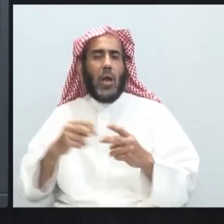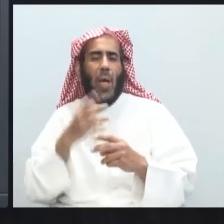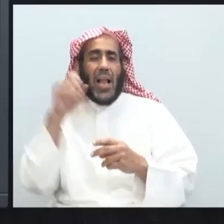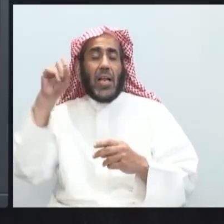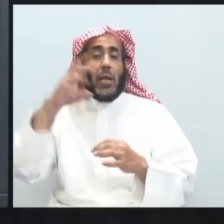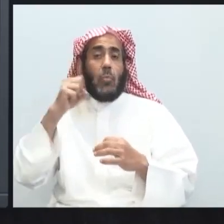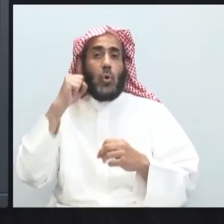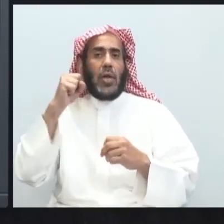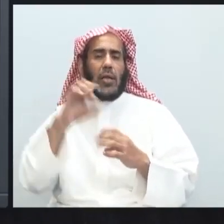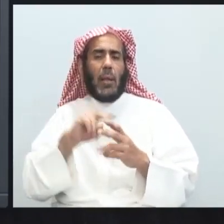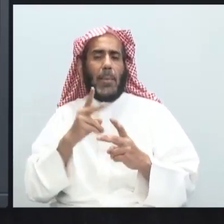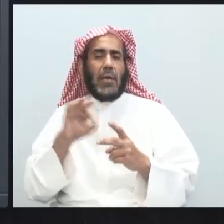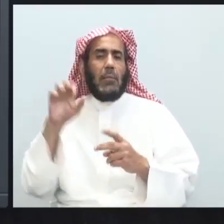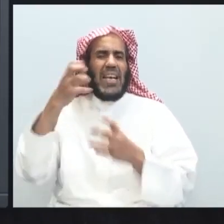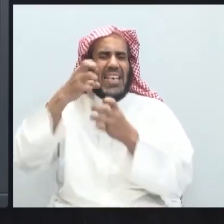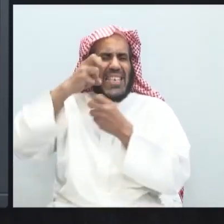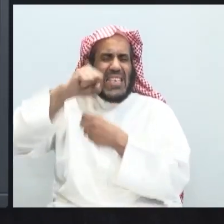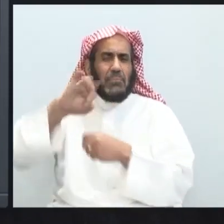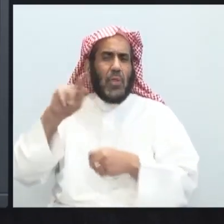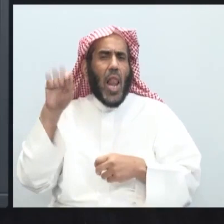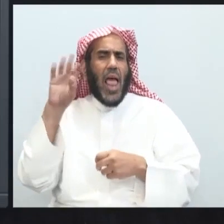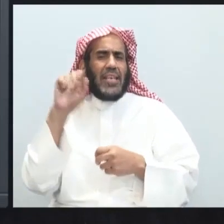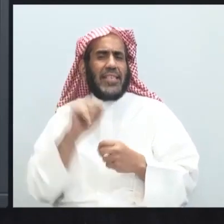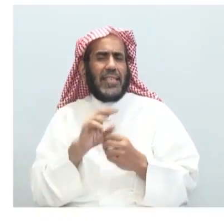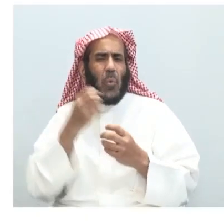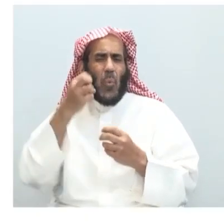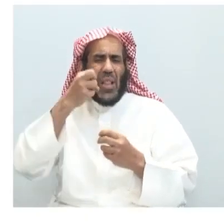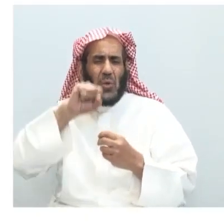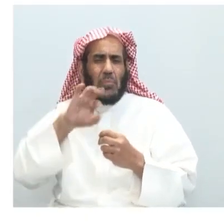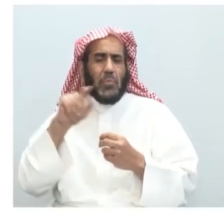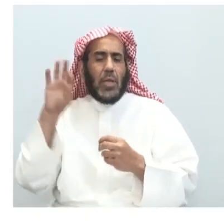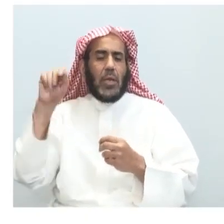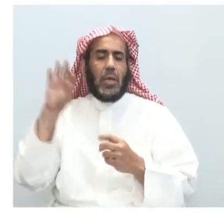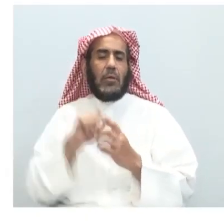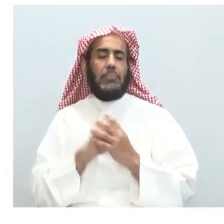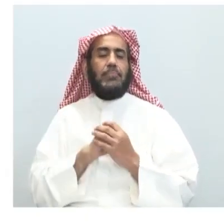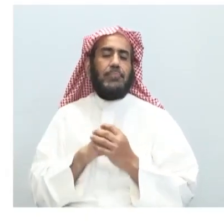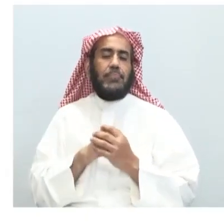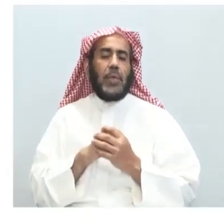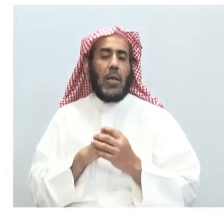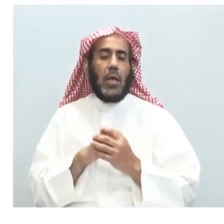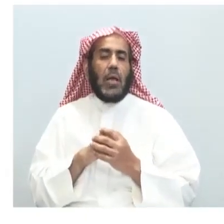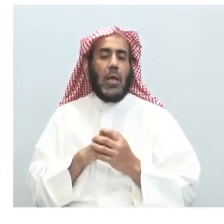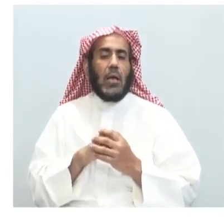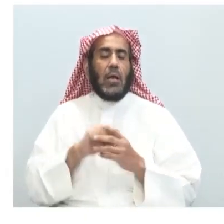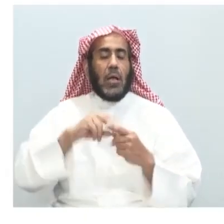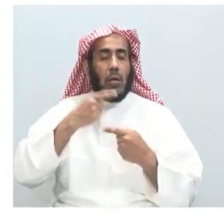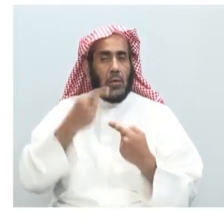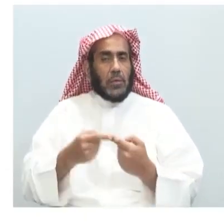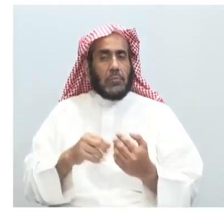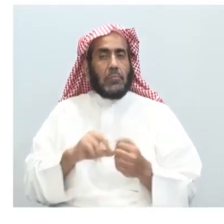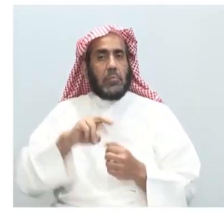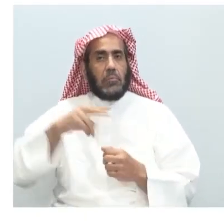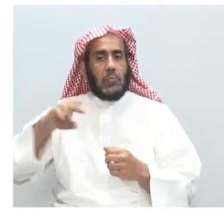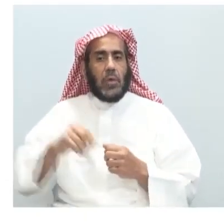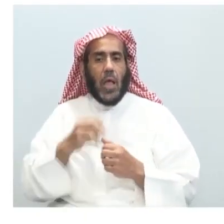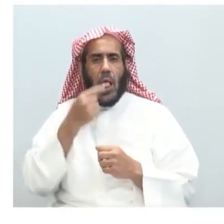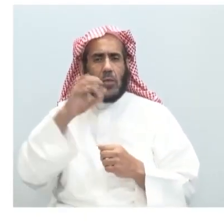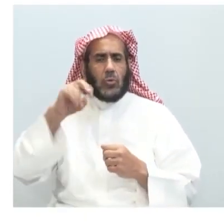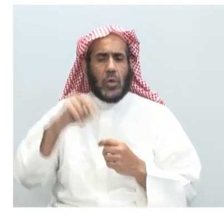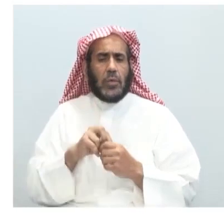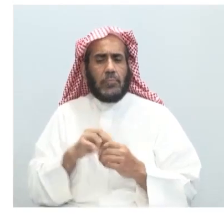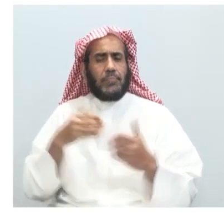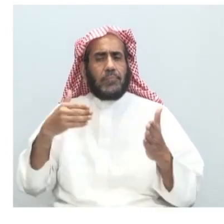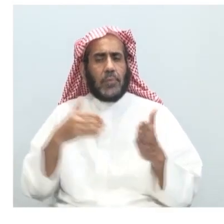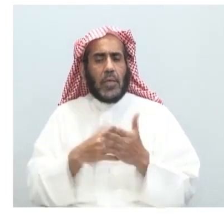الكربوهيدرات بينما حمض اللاكتيك هو حمض كربوكسيلي نعود الان الى انواع السكريات